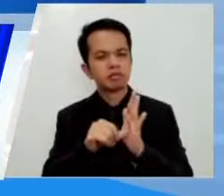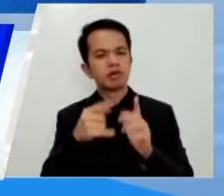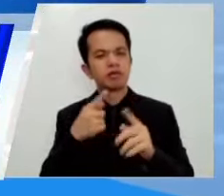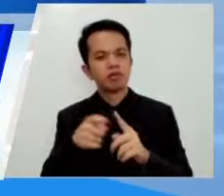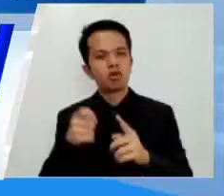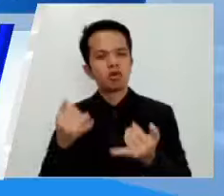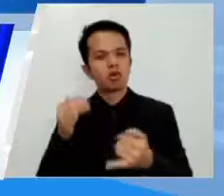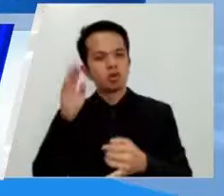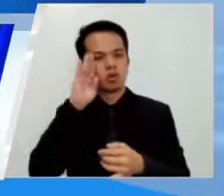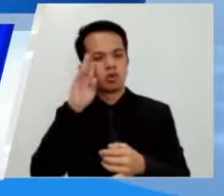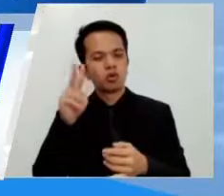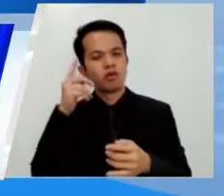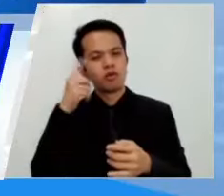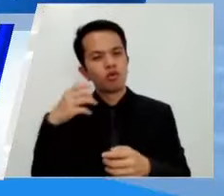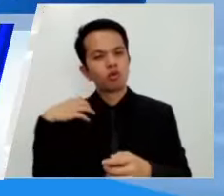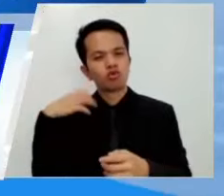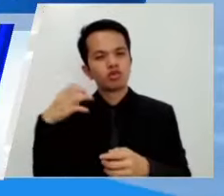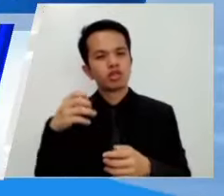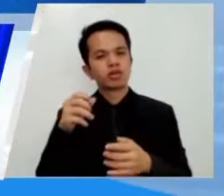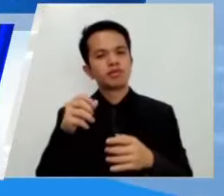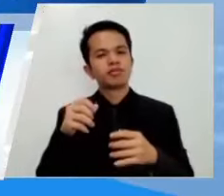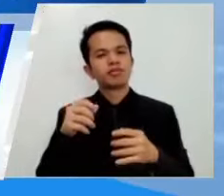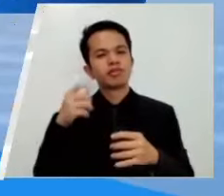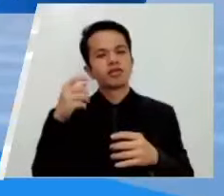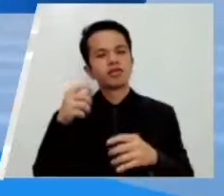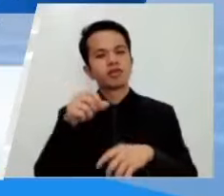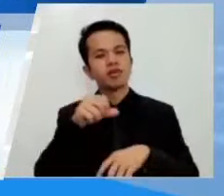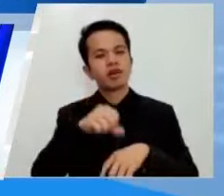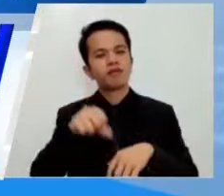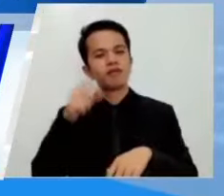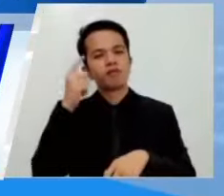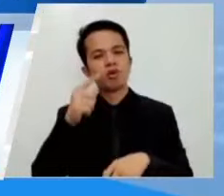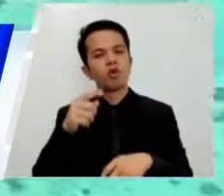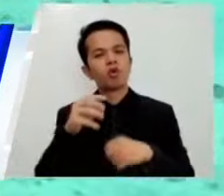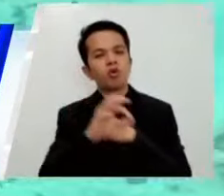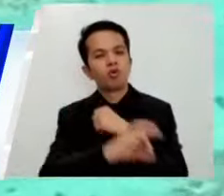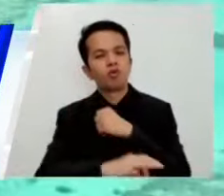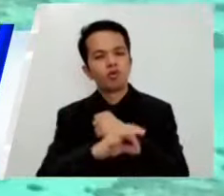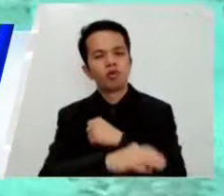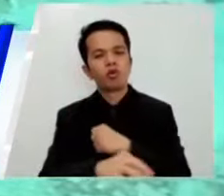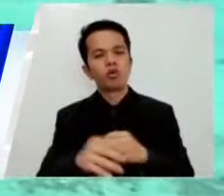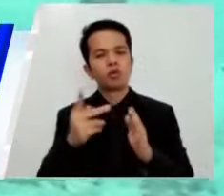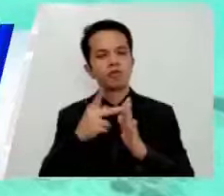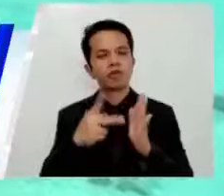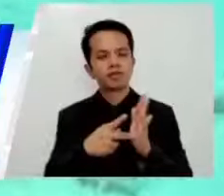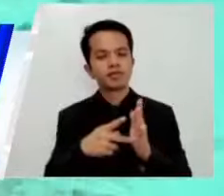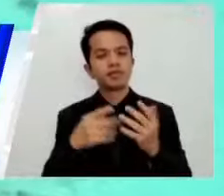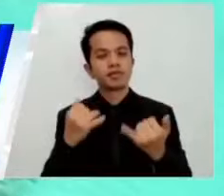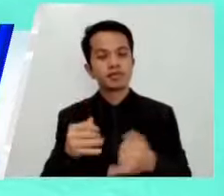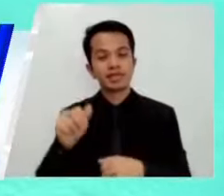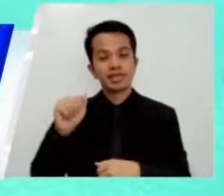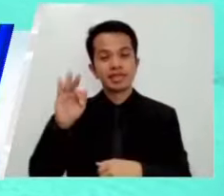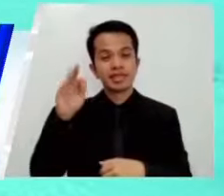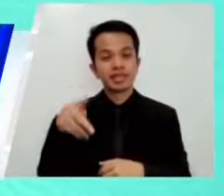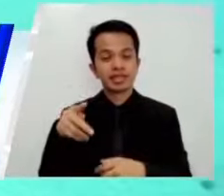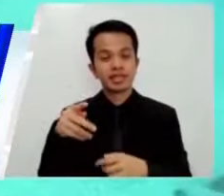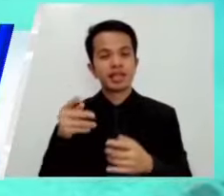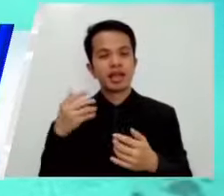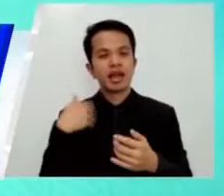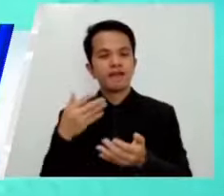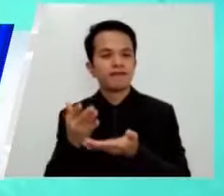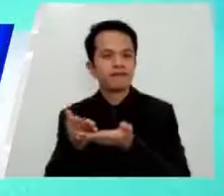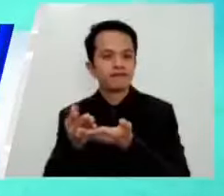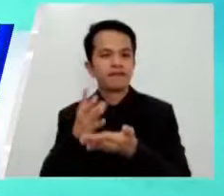bilang chief architect ng foreign policy. Ayon sa AFP, isang China Coast Guard vessel at apat na